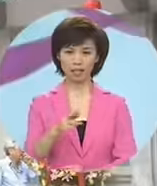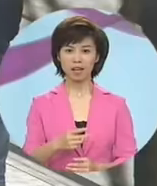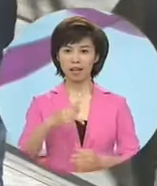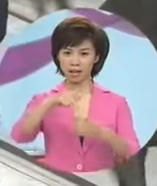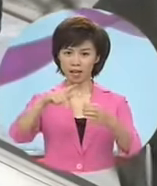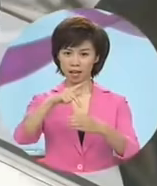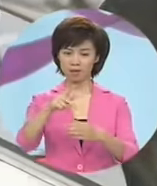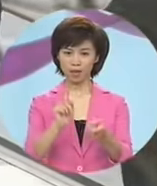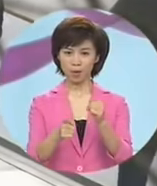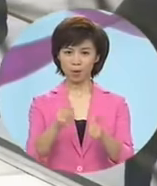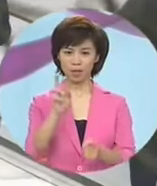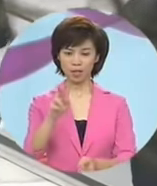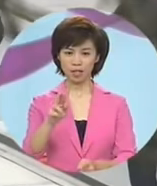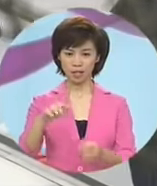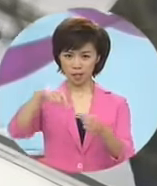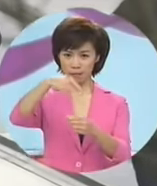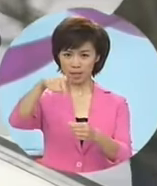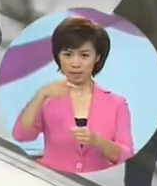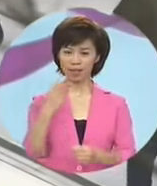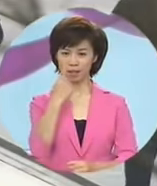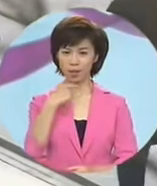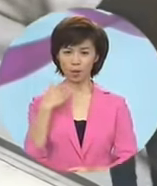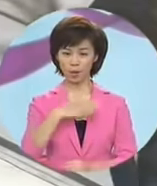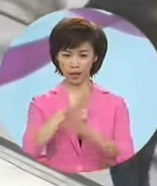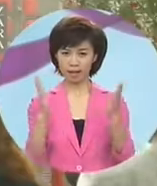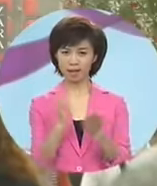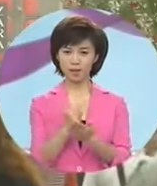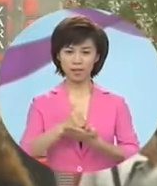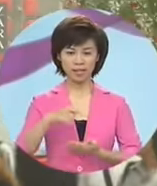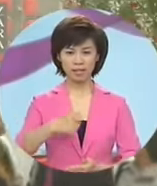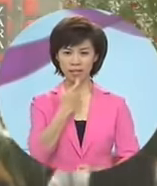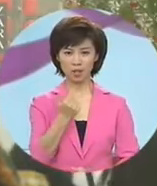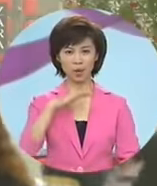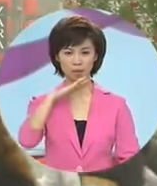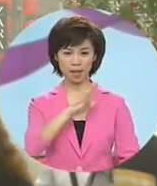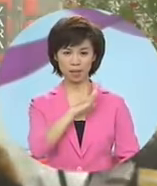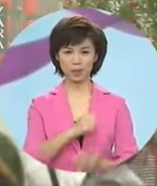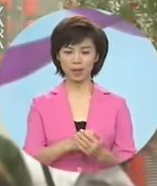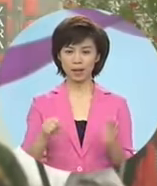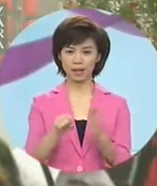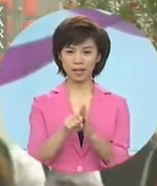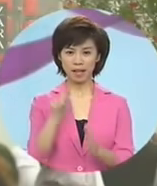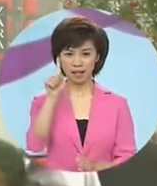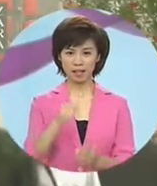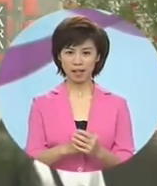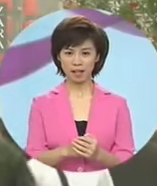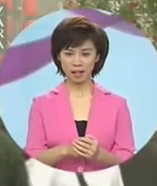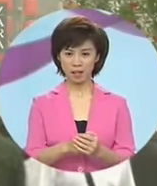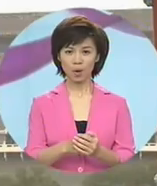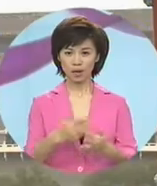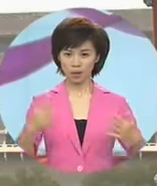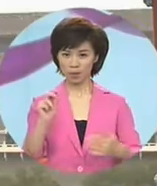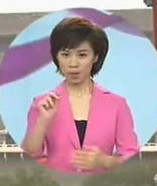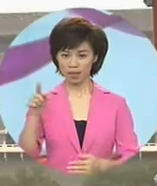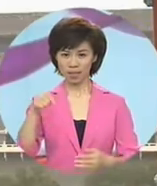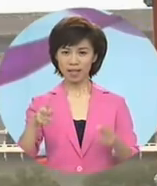还是感受哈根达斯冰淇淋的口感，都能在前门步行街里得到满足。再加上 H&M、Zara 等服装服饰店，